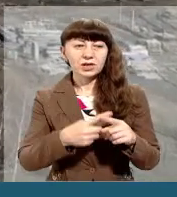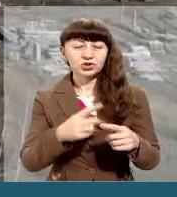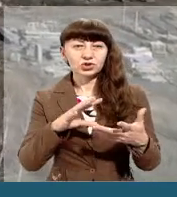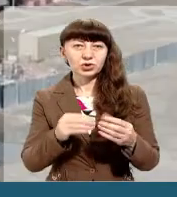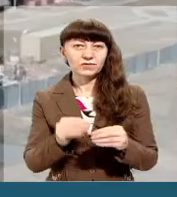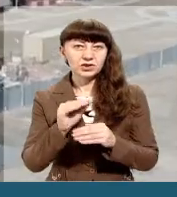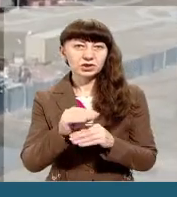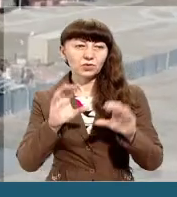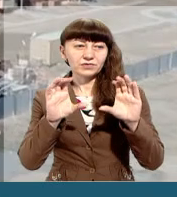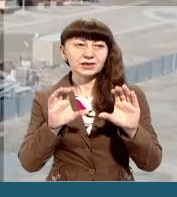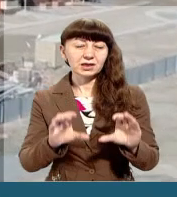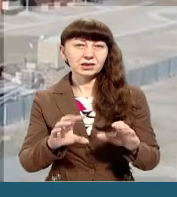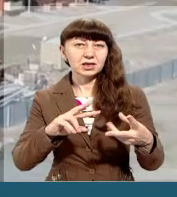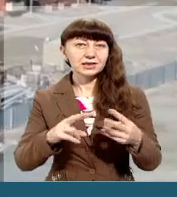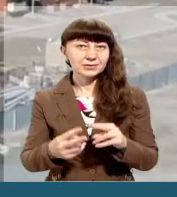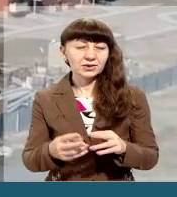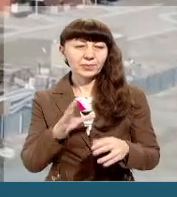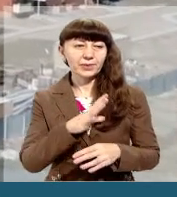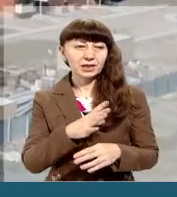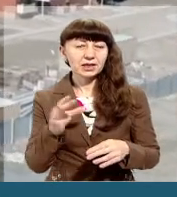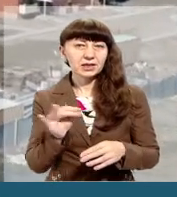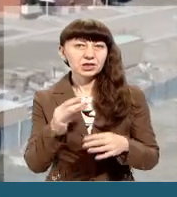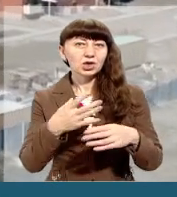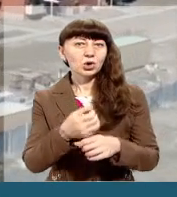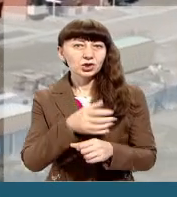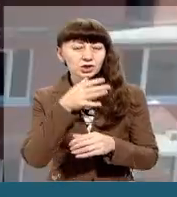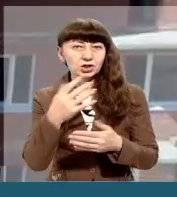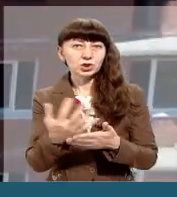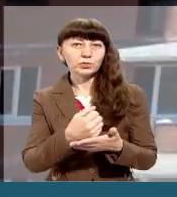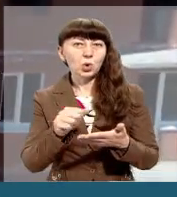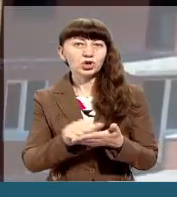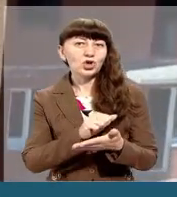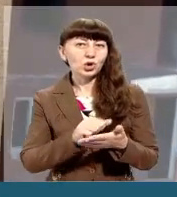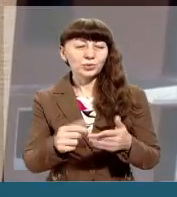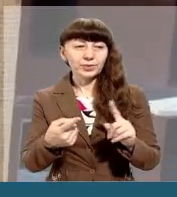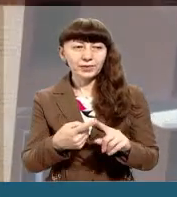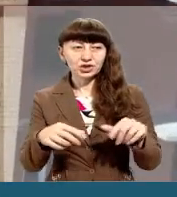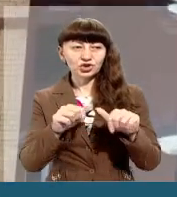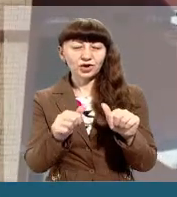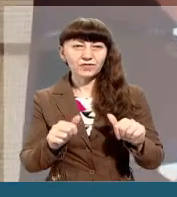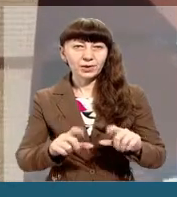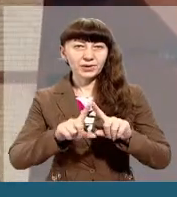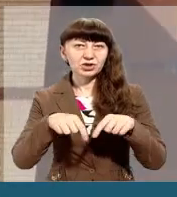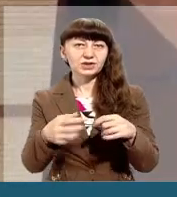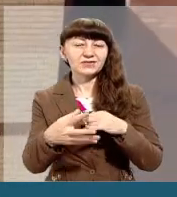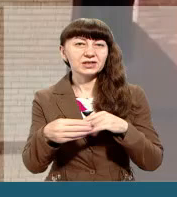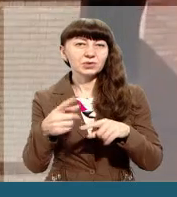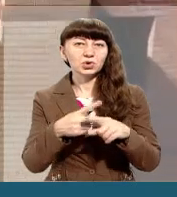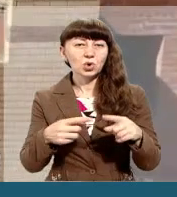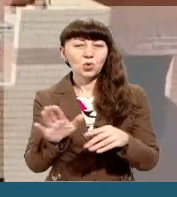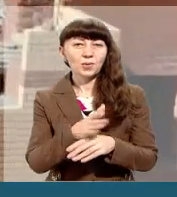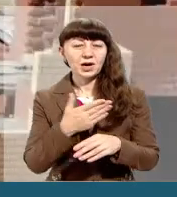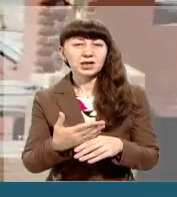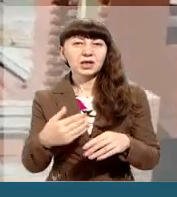эффектом внесенных законодателем изменений стало и сокращение пакета документов. При первичном предоставлении земельных участков